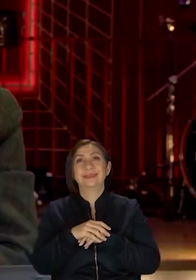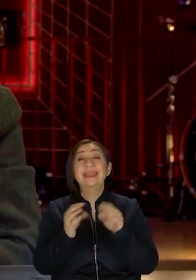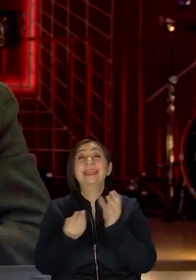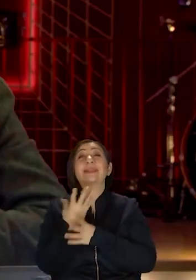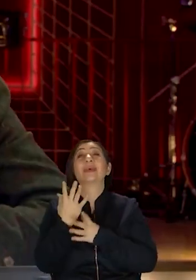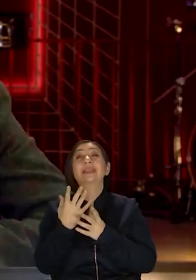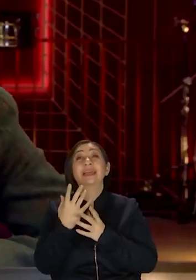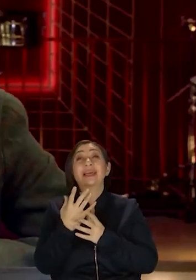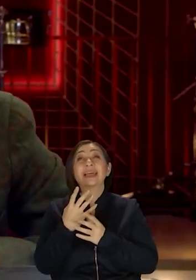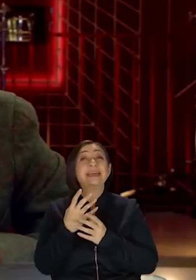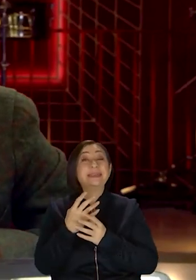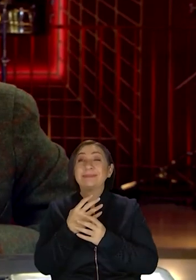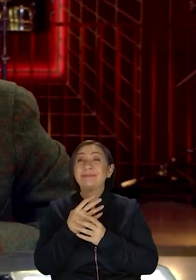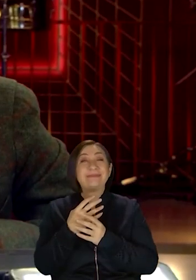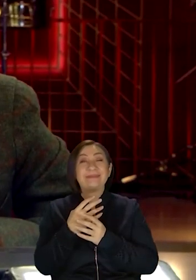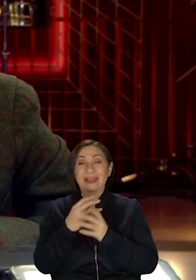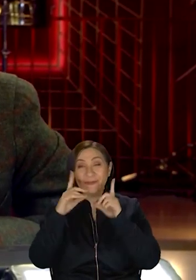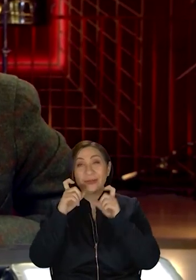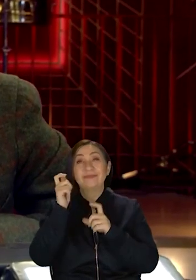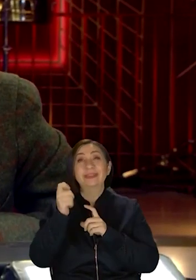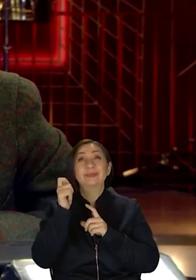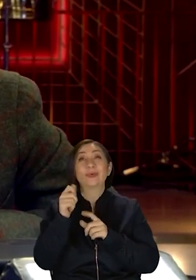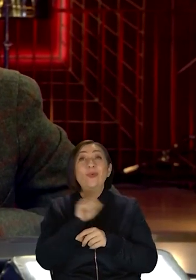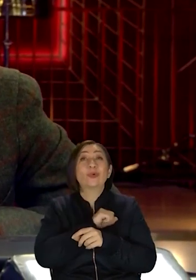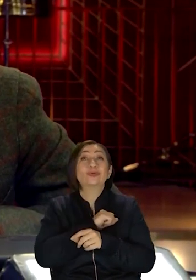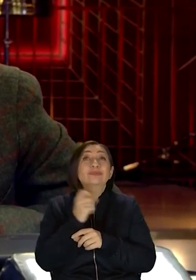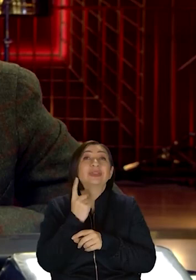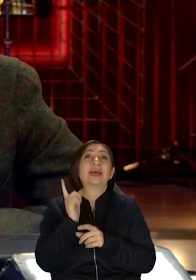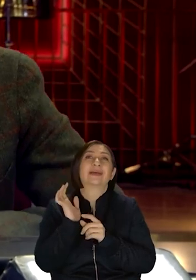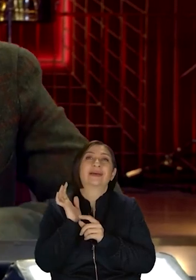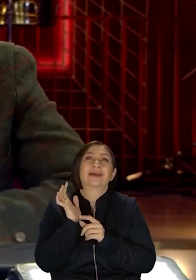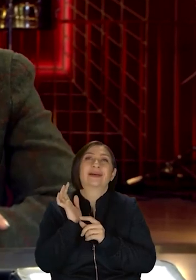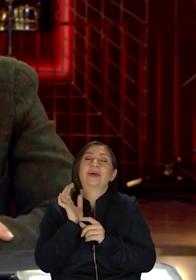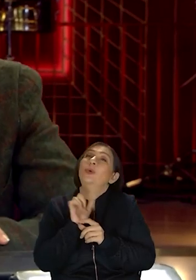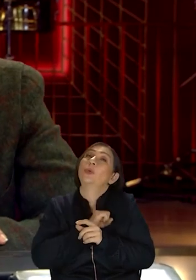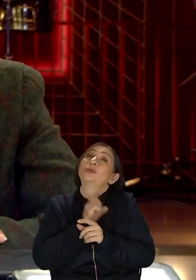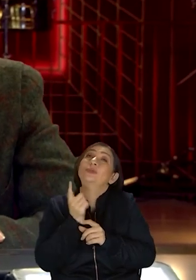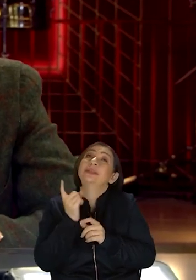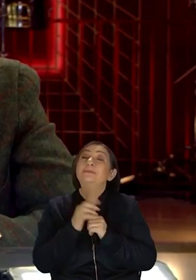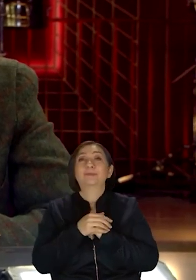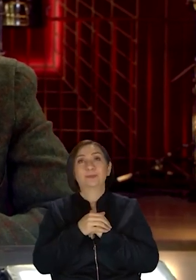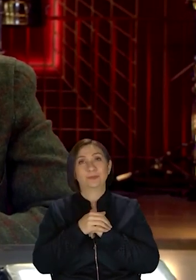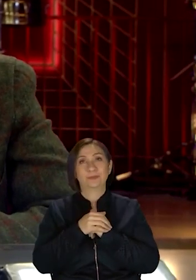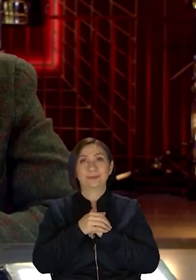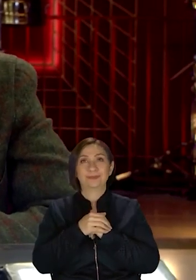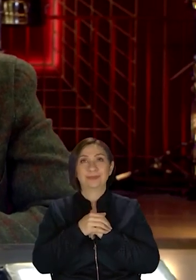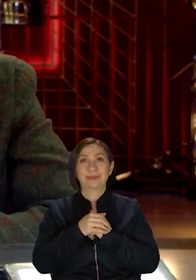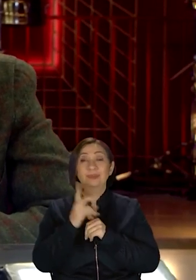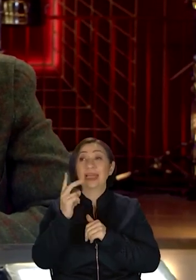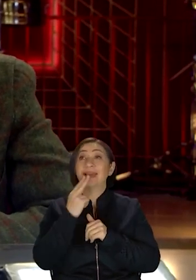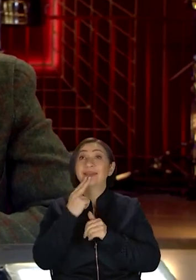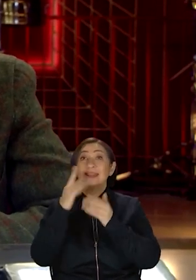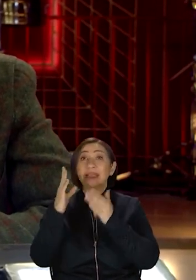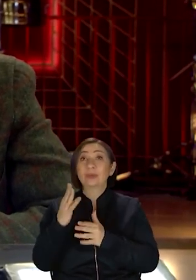Yetmedi. İmkan yok. Korkunç bir şey. Korkunç bir şey. Bir de